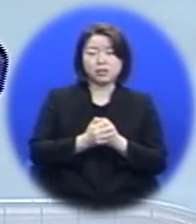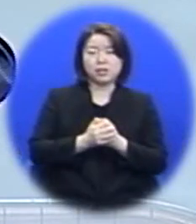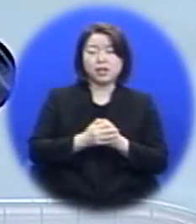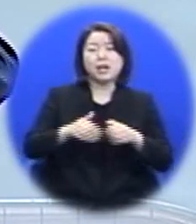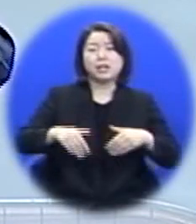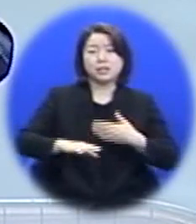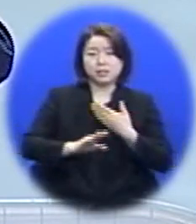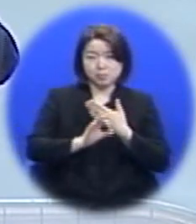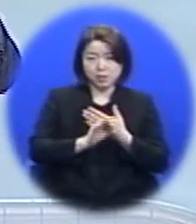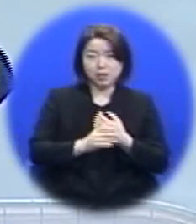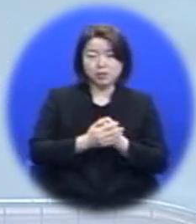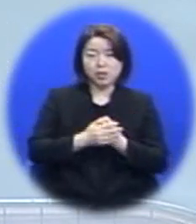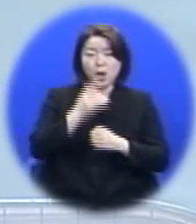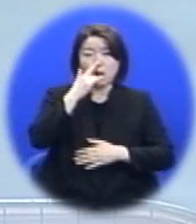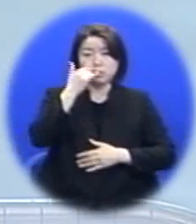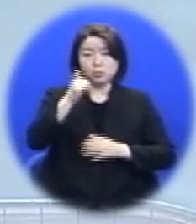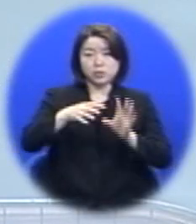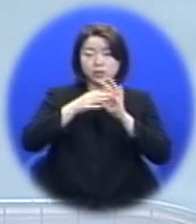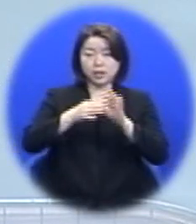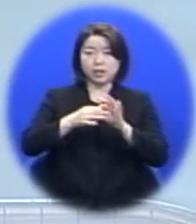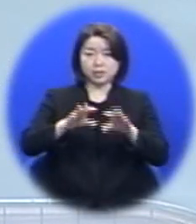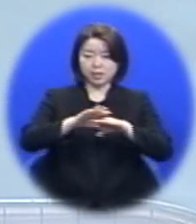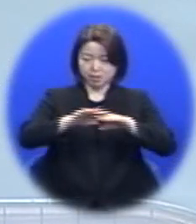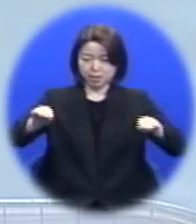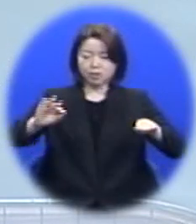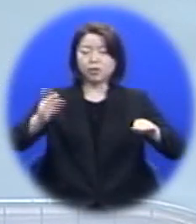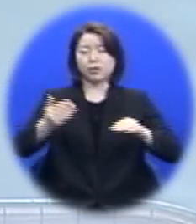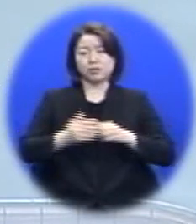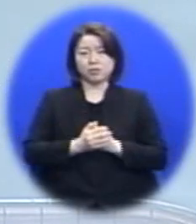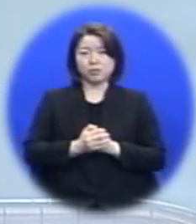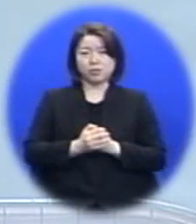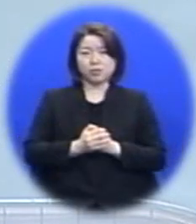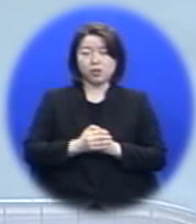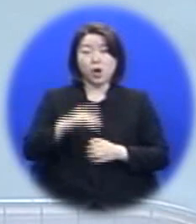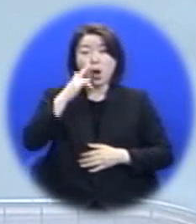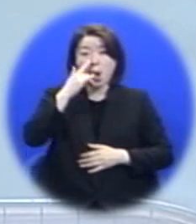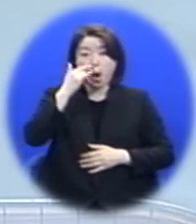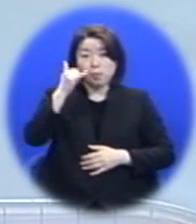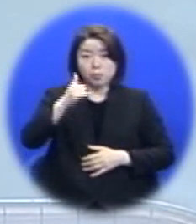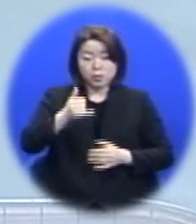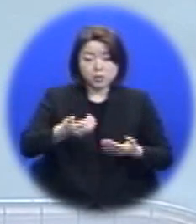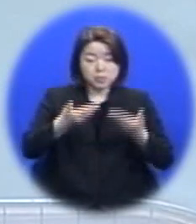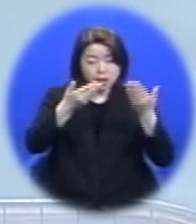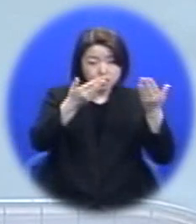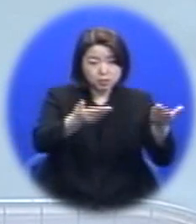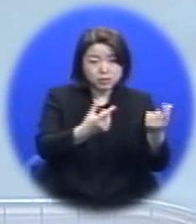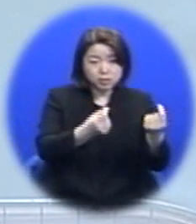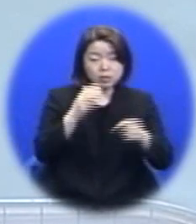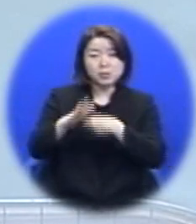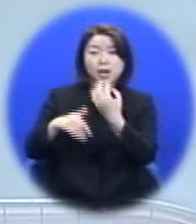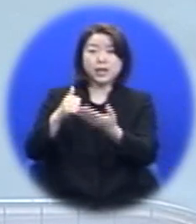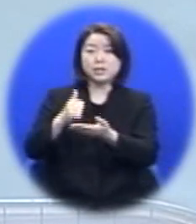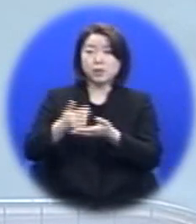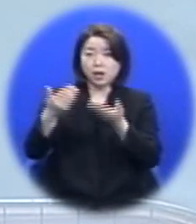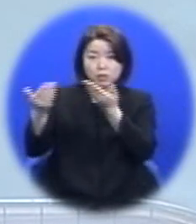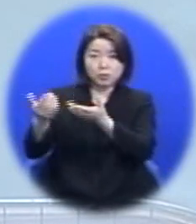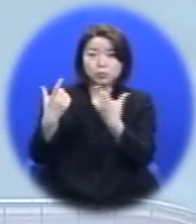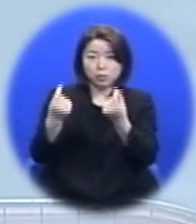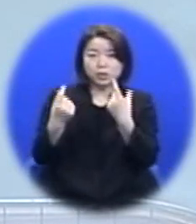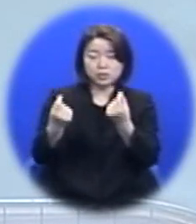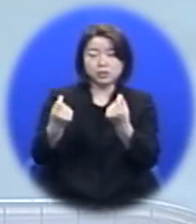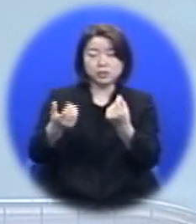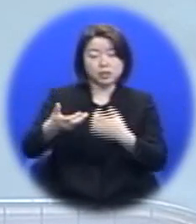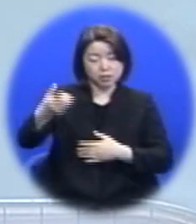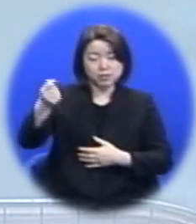그렇다면 부모님과 관계 해결해야 됩니다. 부모님에게 한 것처럼 하나님이 하나님에게 한 것이라고 받으신다고